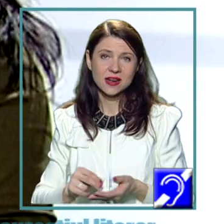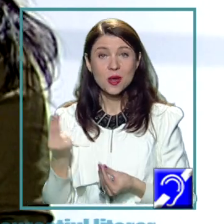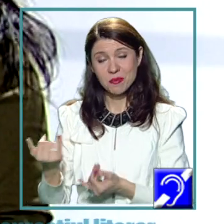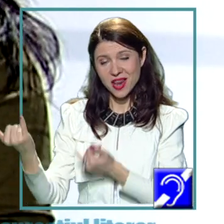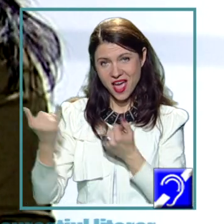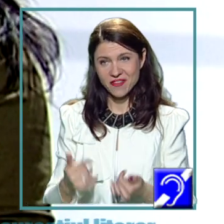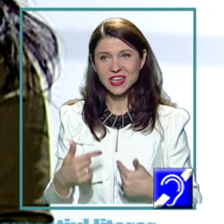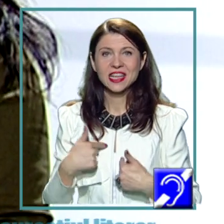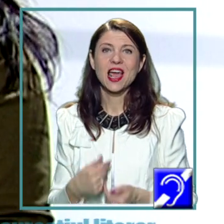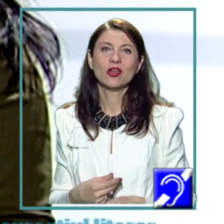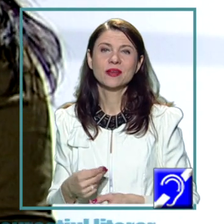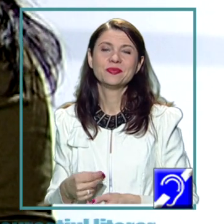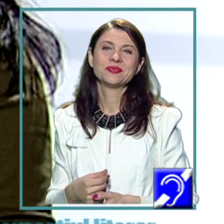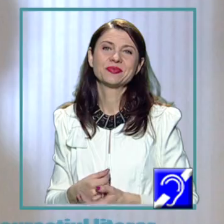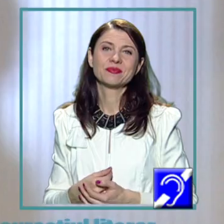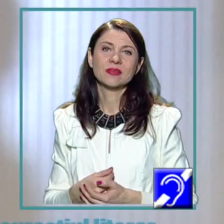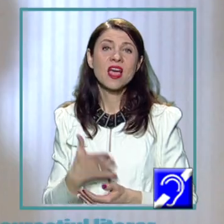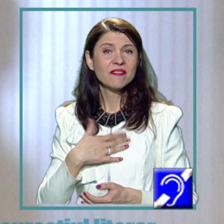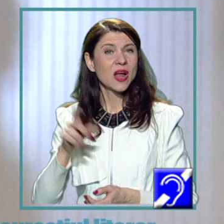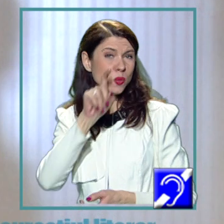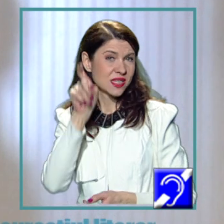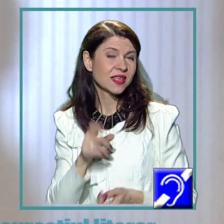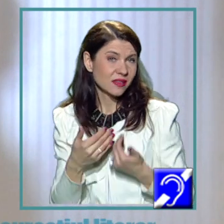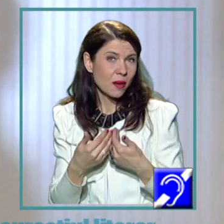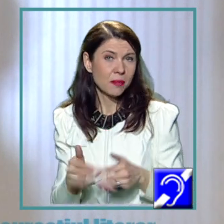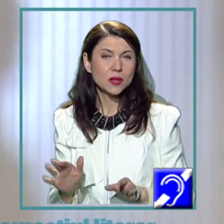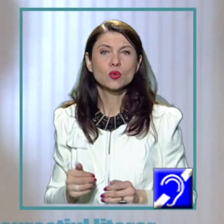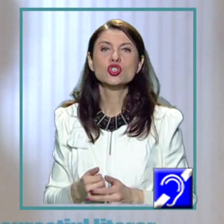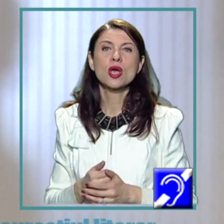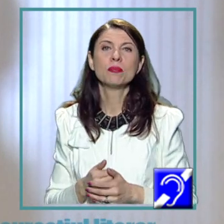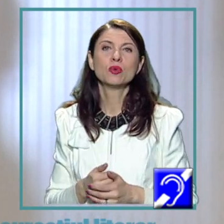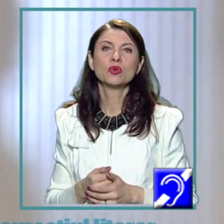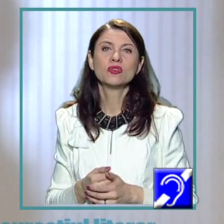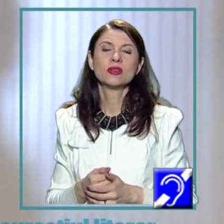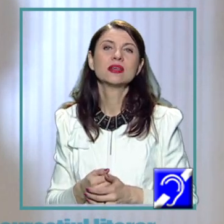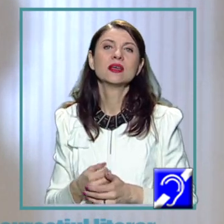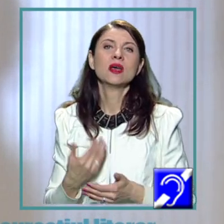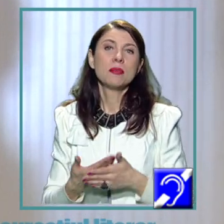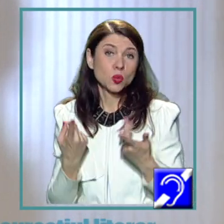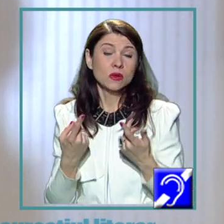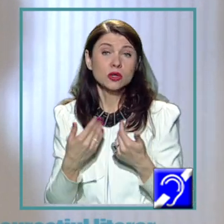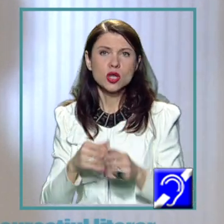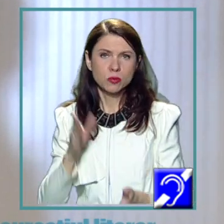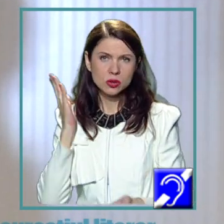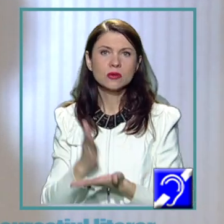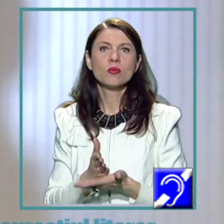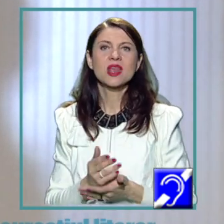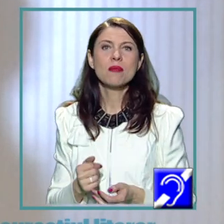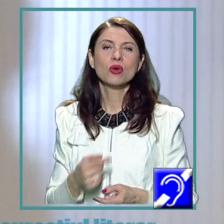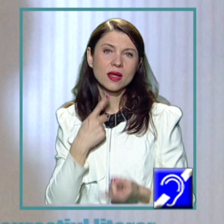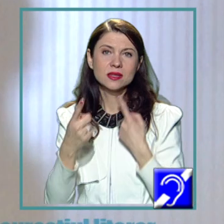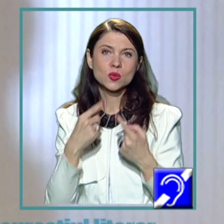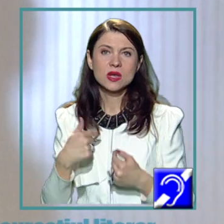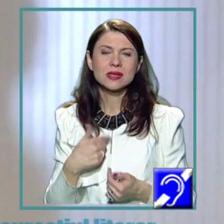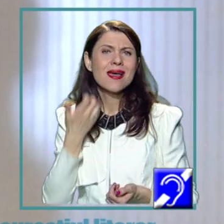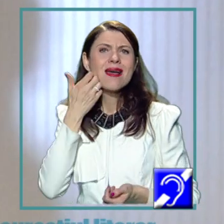Arte, Carte și Capricii. Bine v-am găsit. Aș vrea să te întreb mai întâi de toate pentru un demaraj așa cum trebuie al discuției noastre. Cam